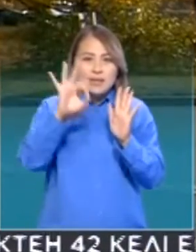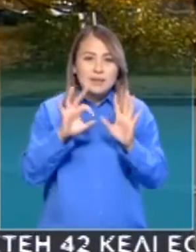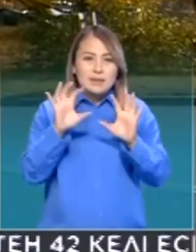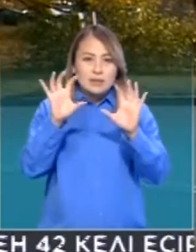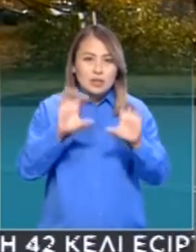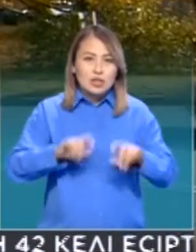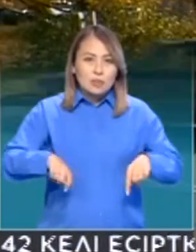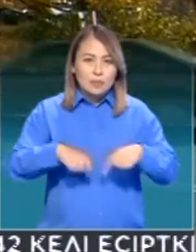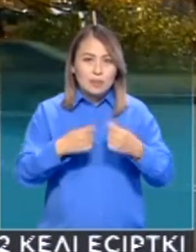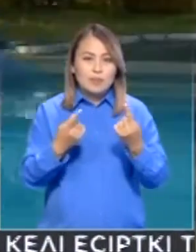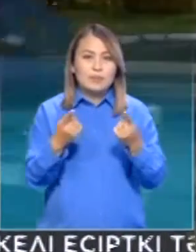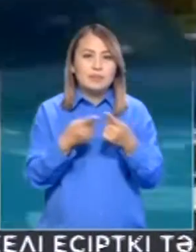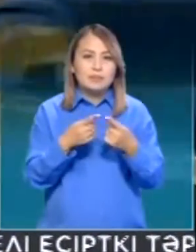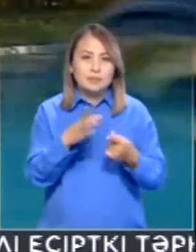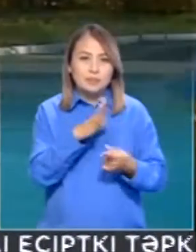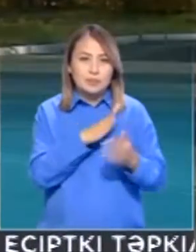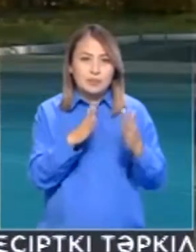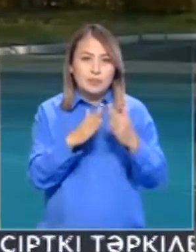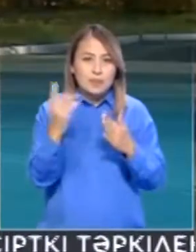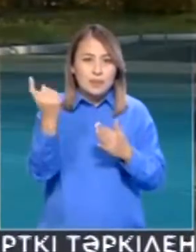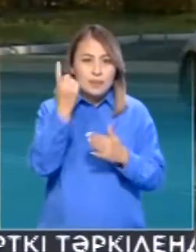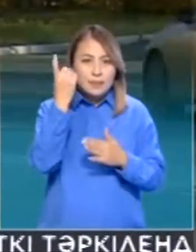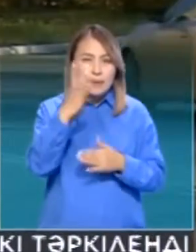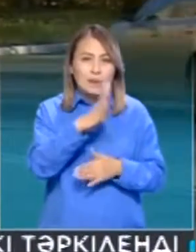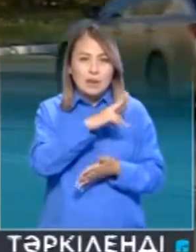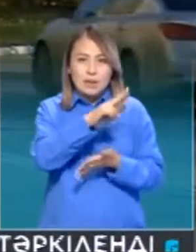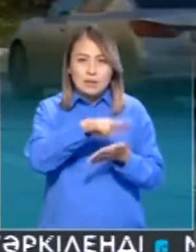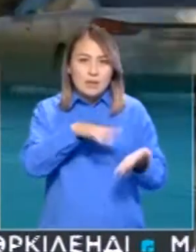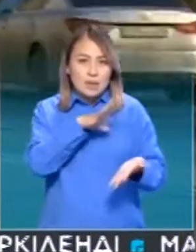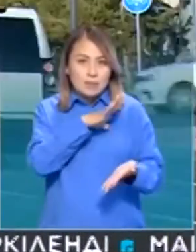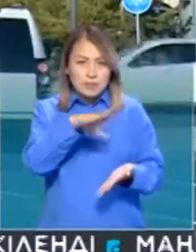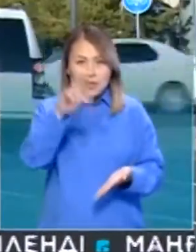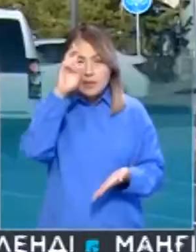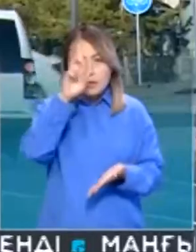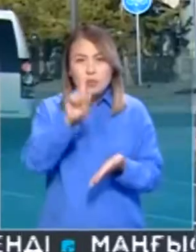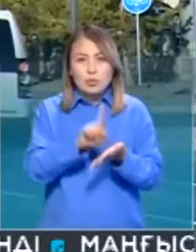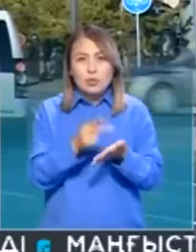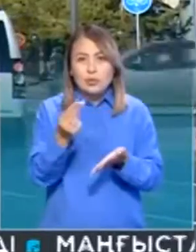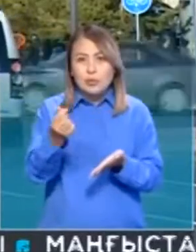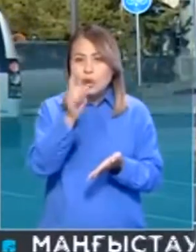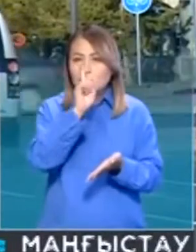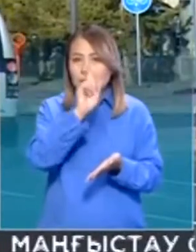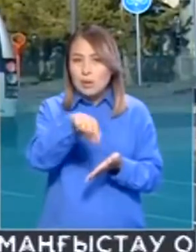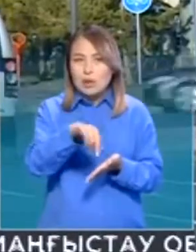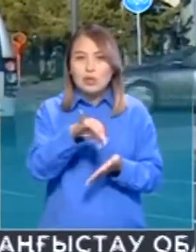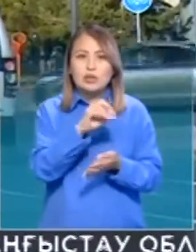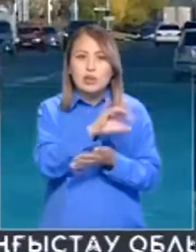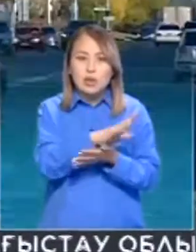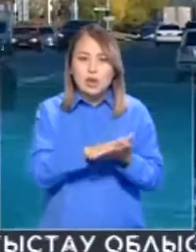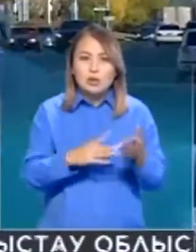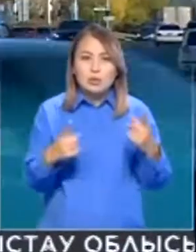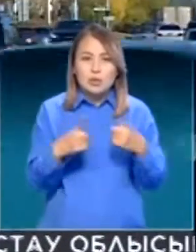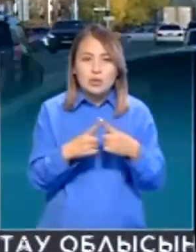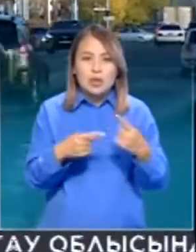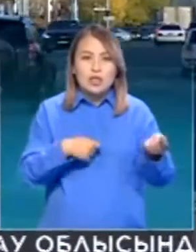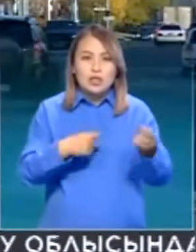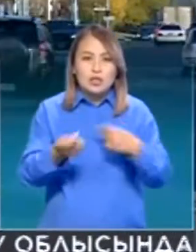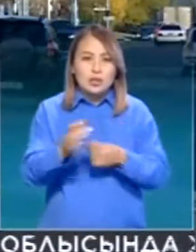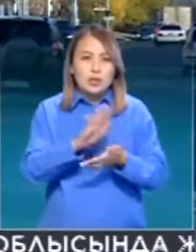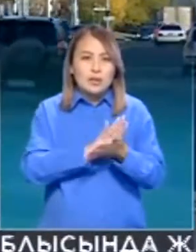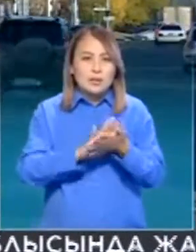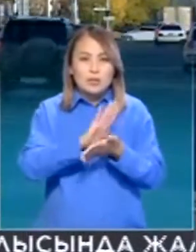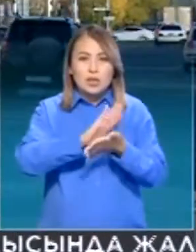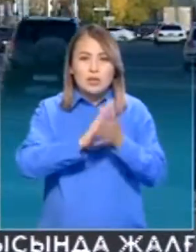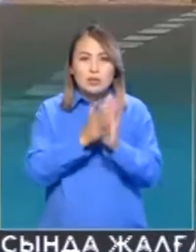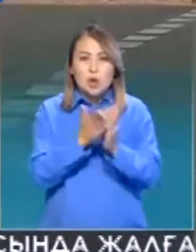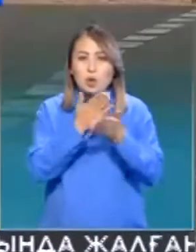70% заңсыз жалға беріледі. Үй иесі кәсіпкер ретінде тіркелмеген соң мемлекетке салық төлемейді. Әрі жалға алушы мен берушінің арасында